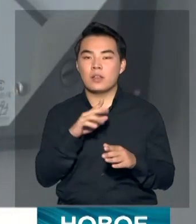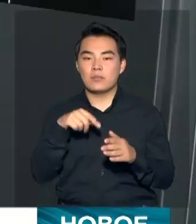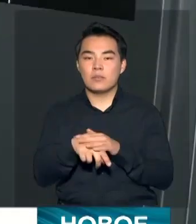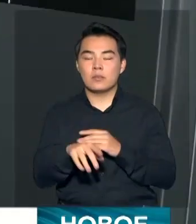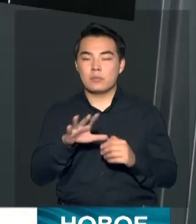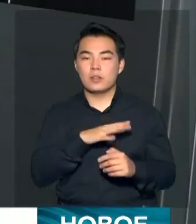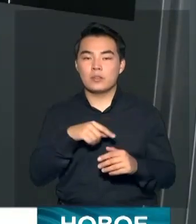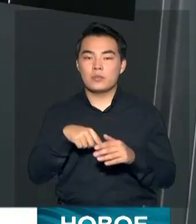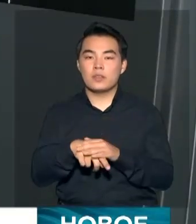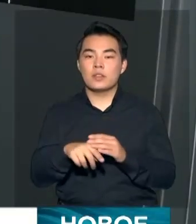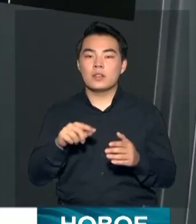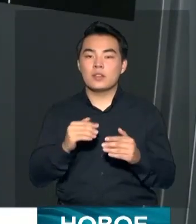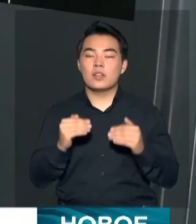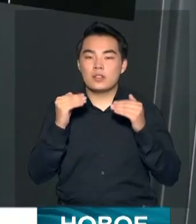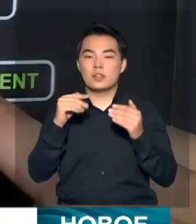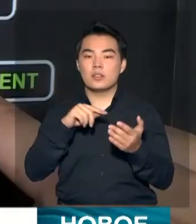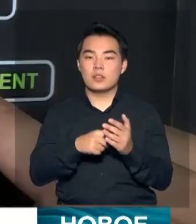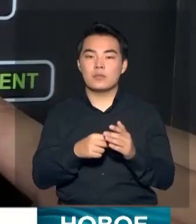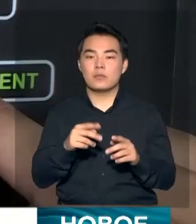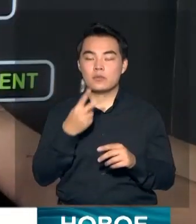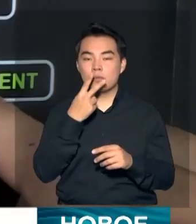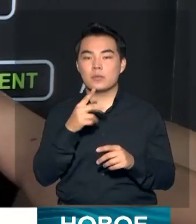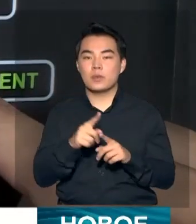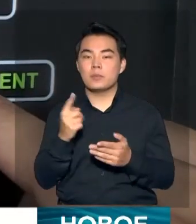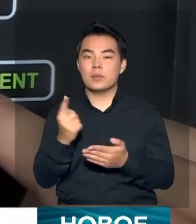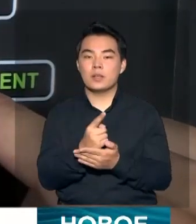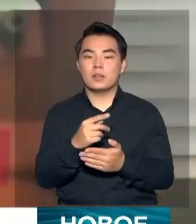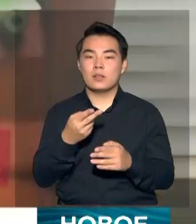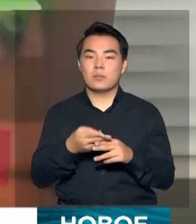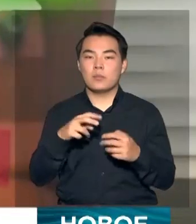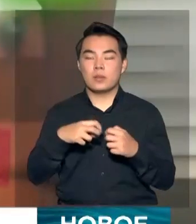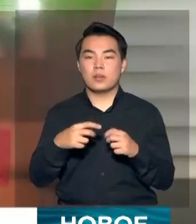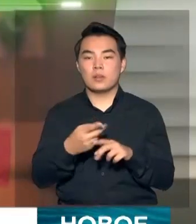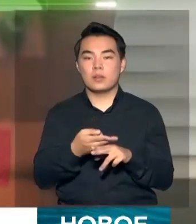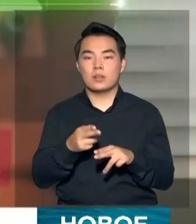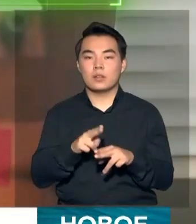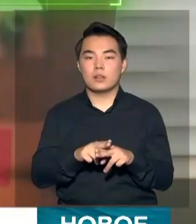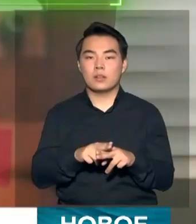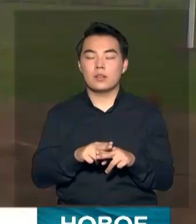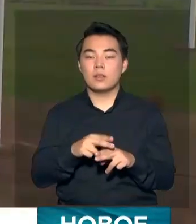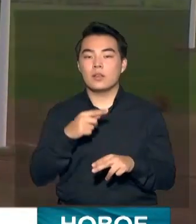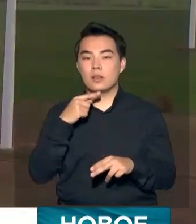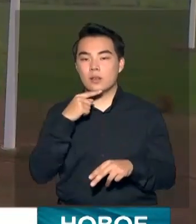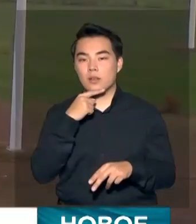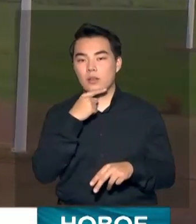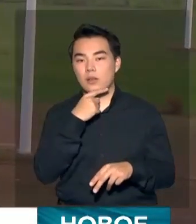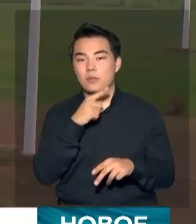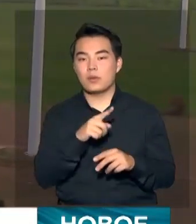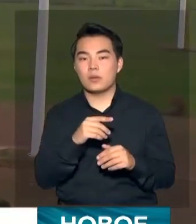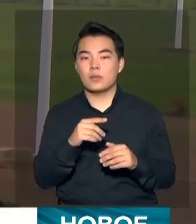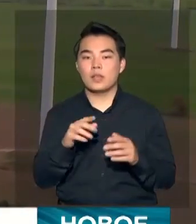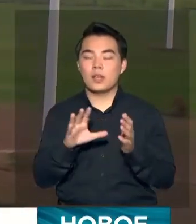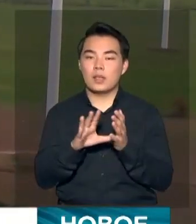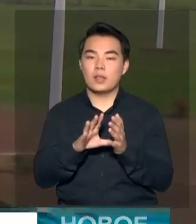основными средствами достижения углеродной нейтральности на первом этапе является рациональное использование ресурсов и высокие технологии.